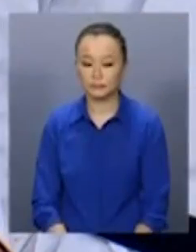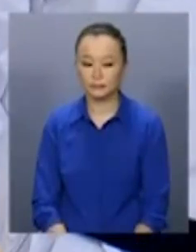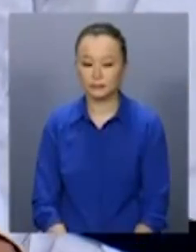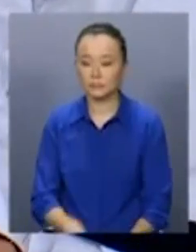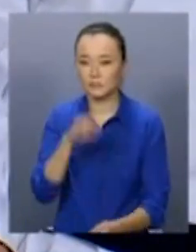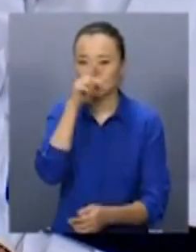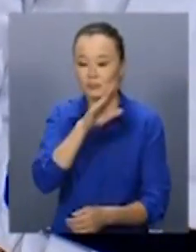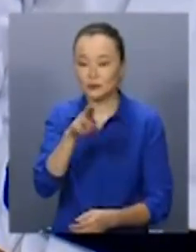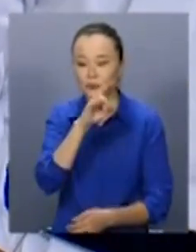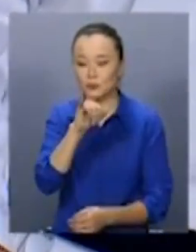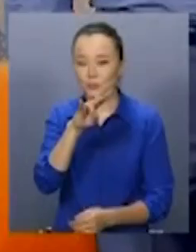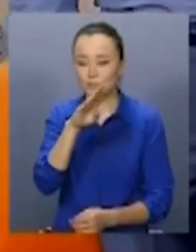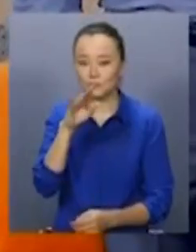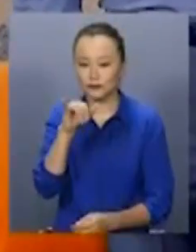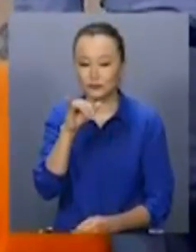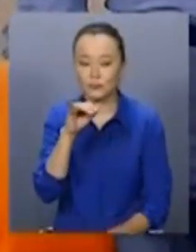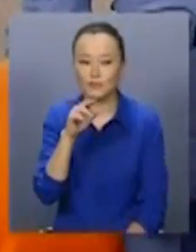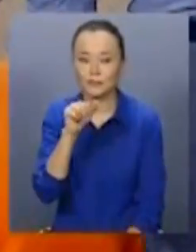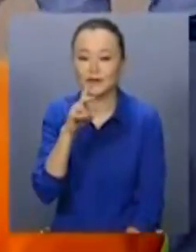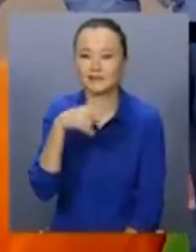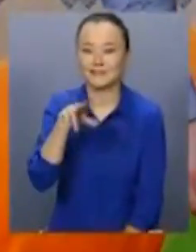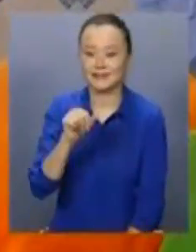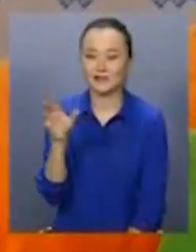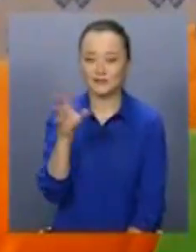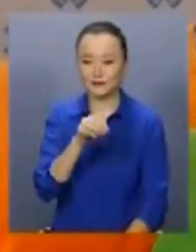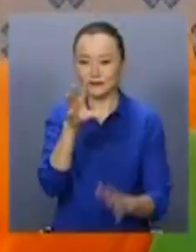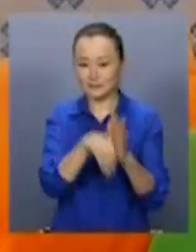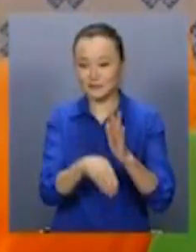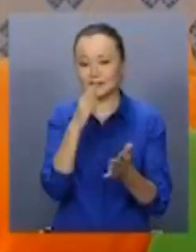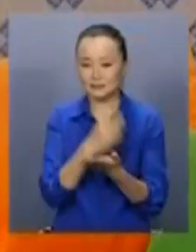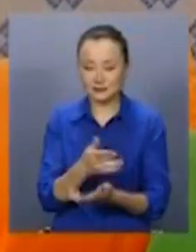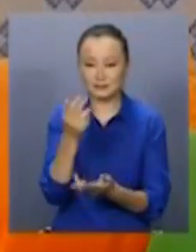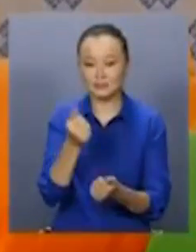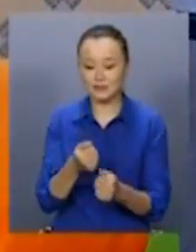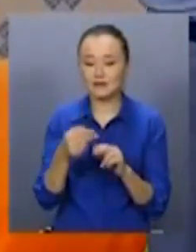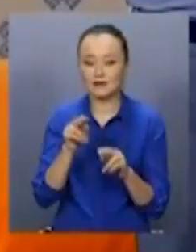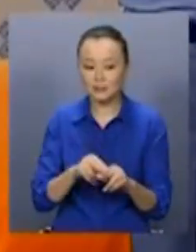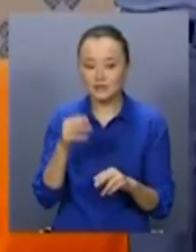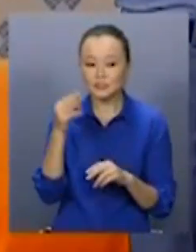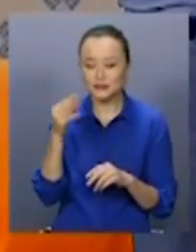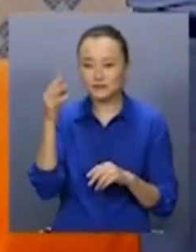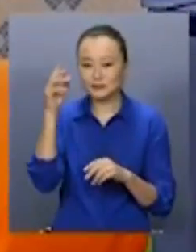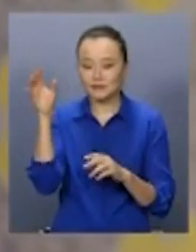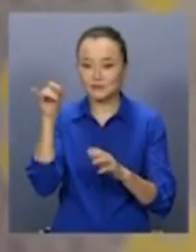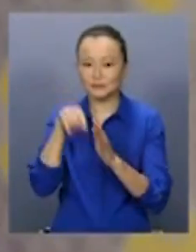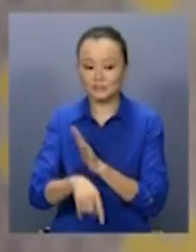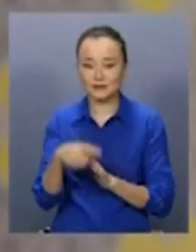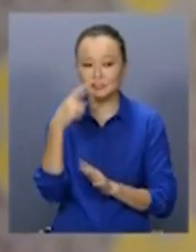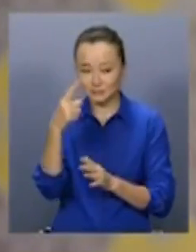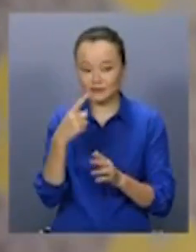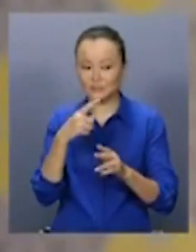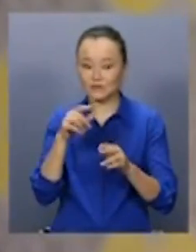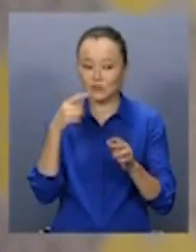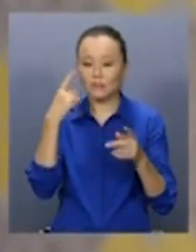кунг-фу панда дейтін мультфильмде бар ғой бұл? Иә, оның бәрі бар. Өткені шығыс жекпе-жегінің түбірі бір. Кейін